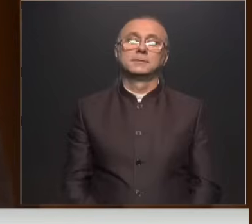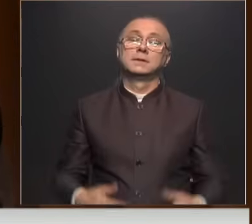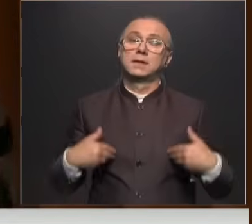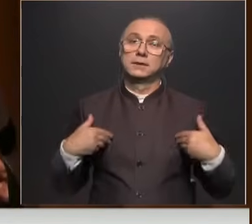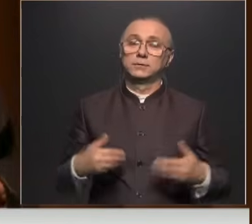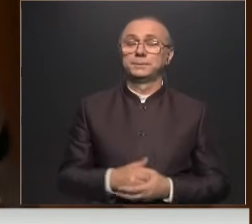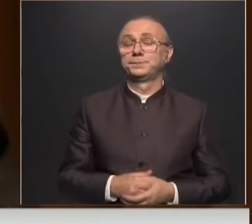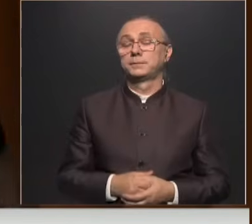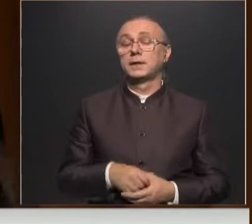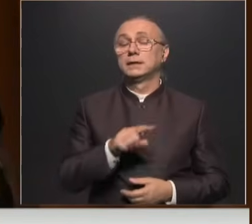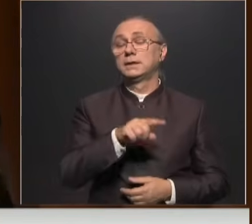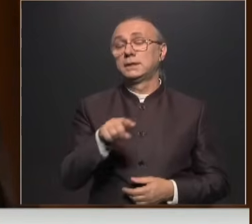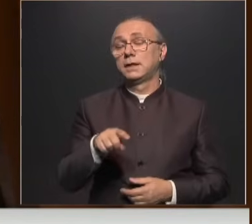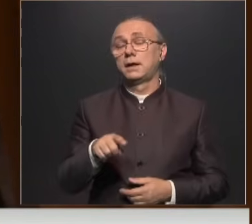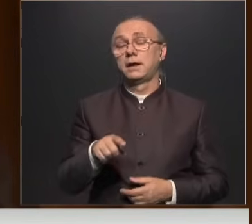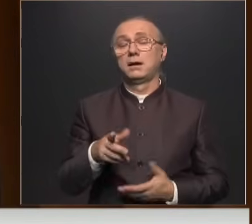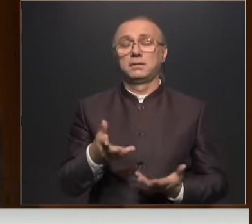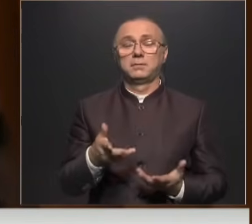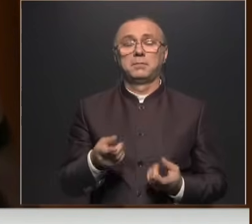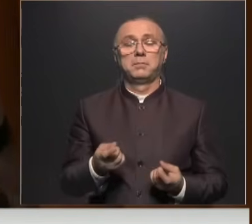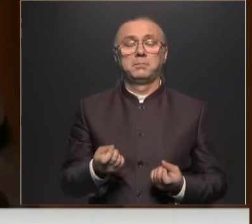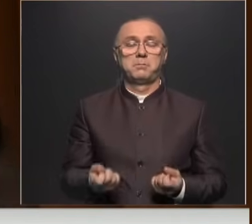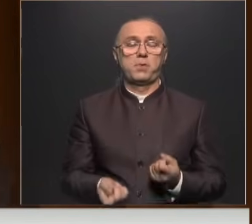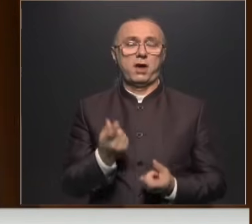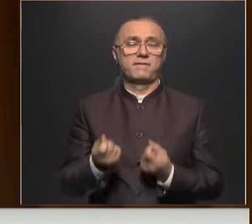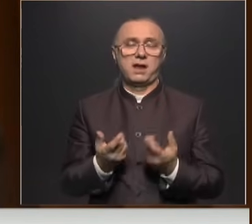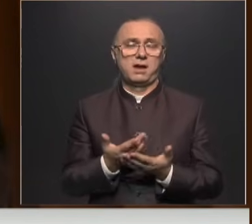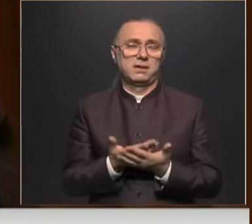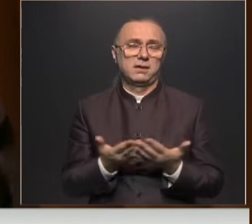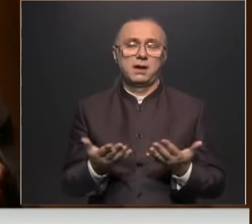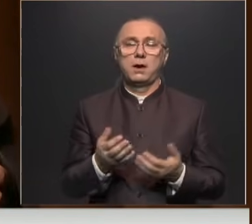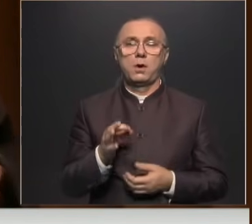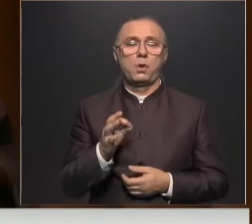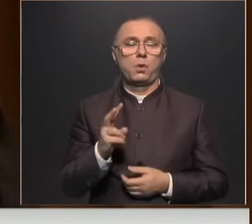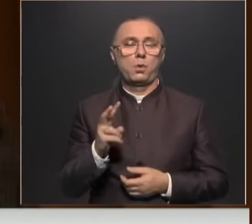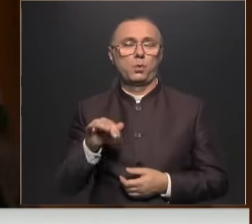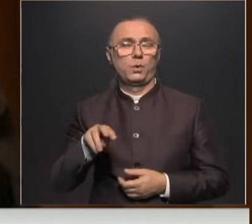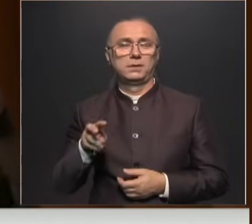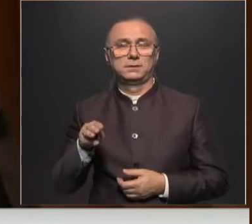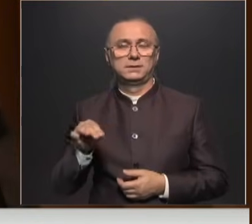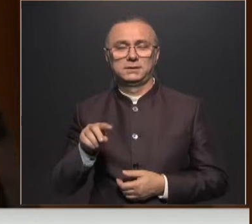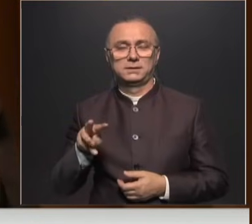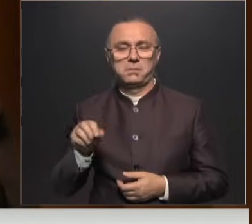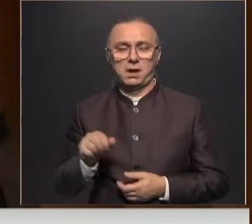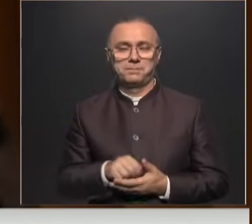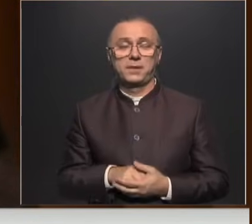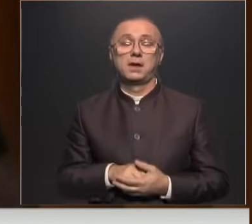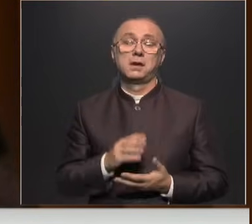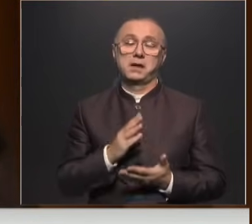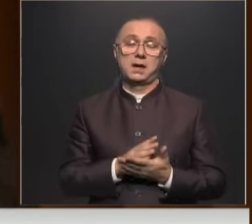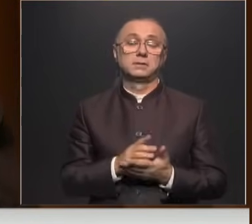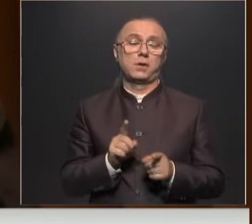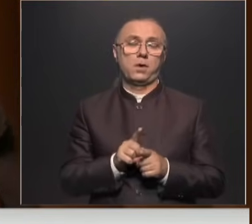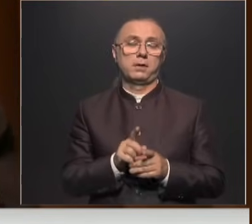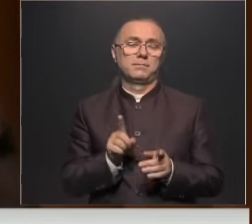Здравствуйте! Среди проявлений оккультизма есть такие, о которых не всякий сразу поймет, что там есть оккультизм.